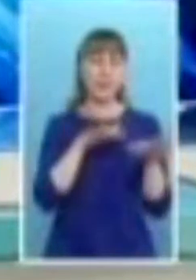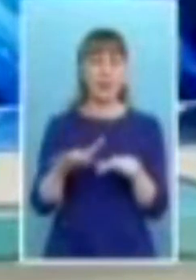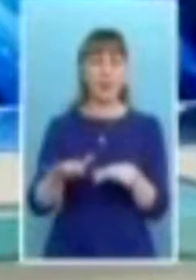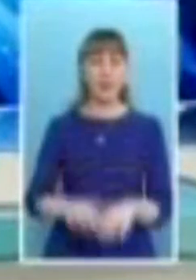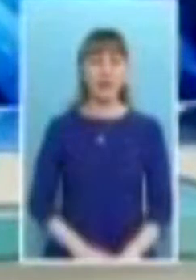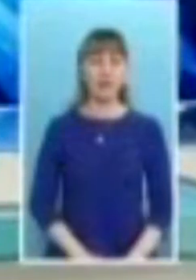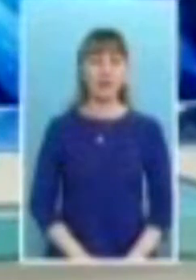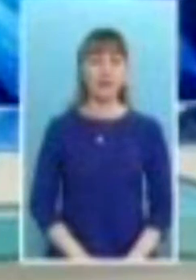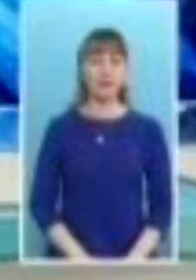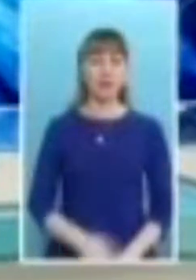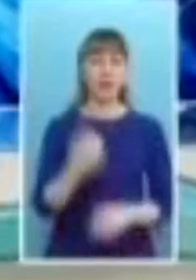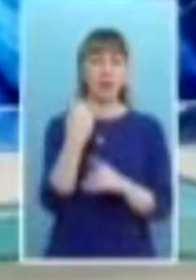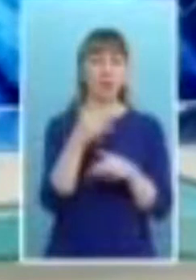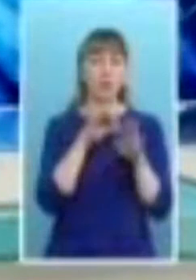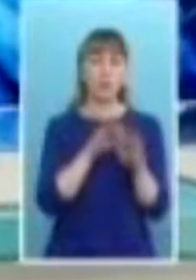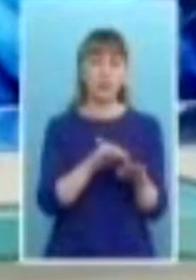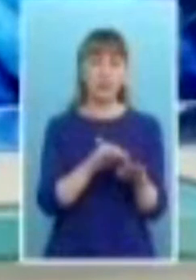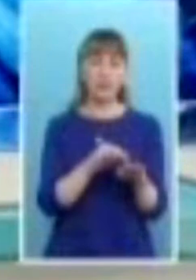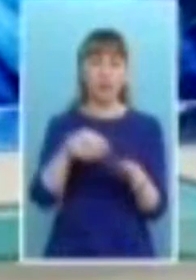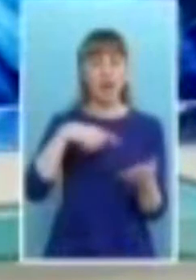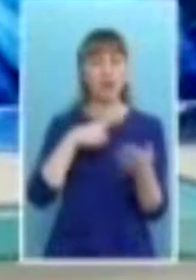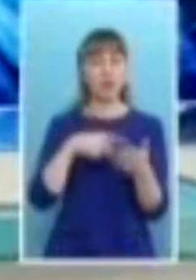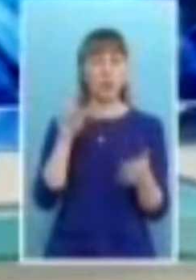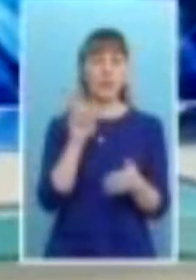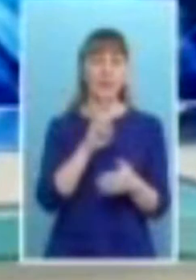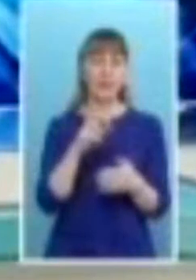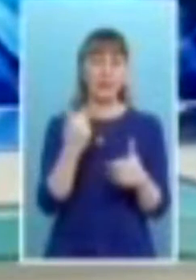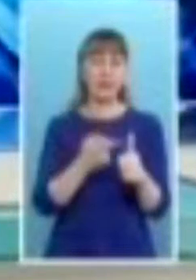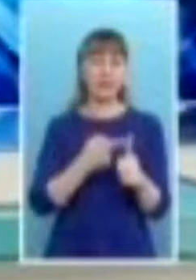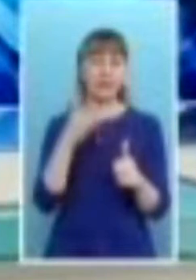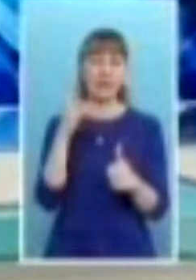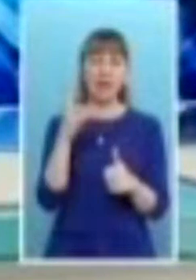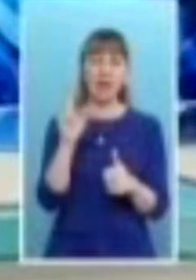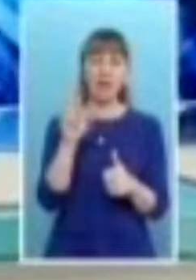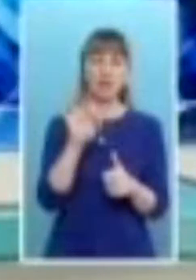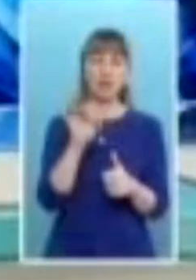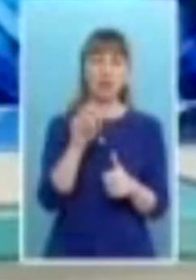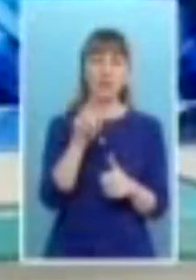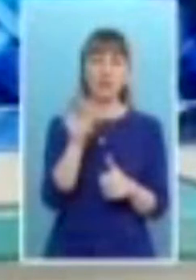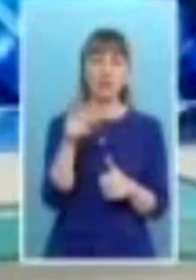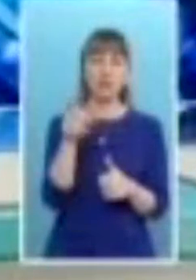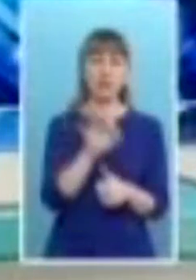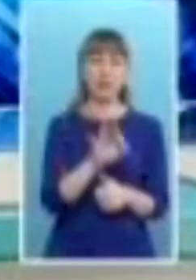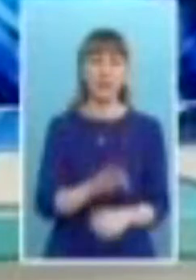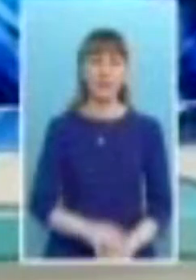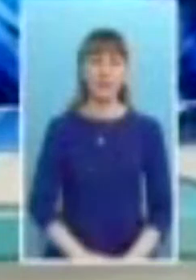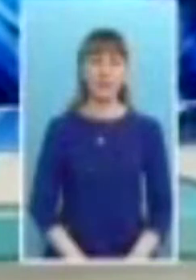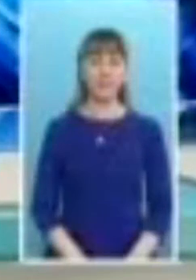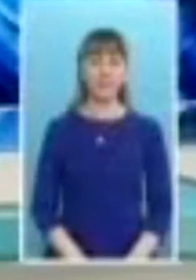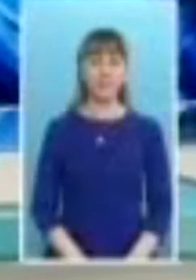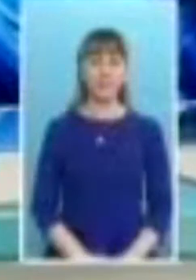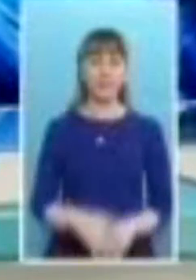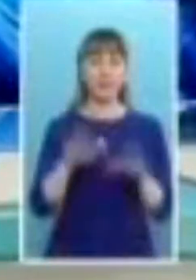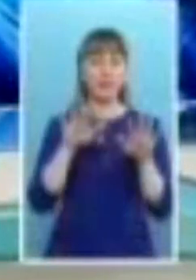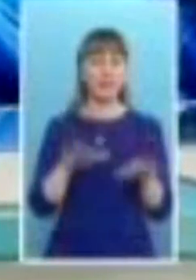асырылуда. Солардың бірі Островский атындағы қалалық кітапхана қабырғасында көрініс тапты. Жыл бойы жалғасын тауып келе жатқан жарқын